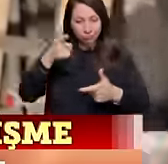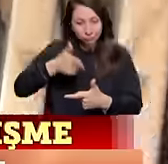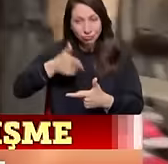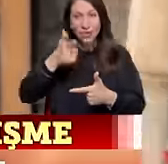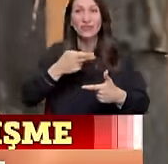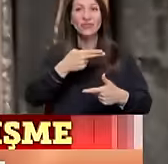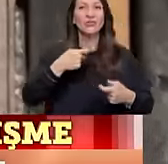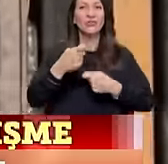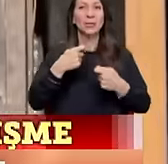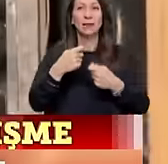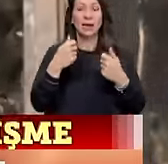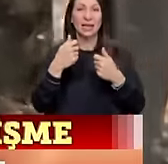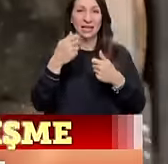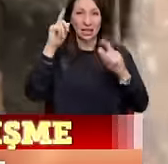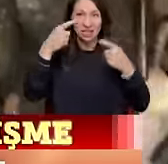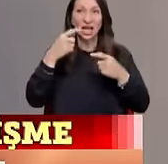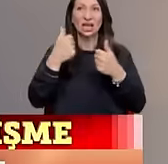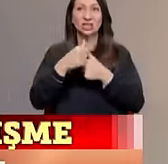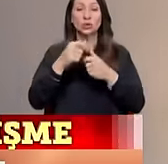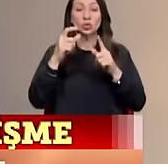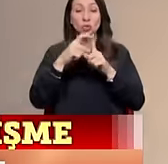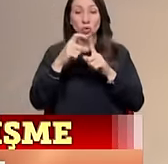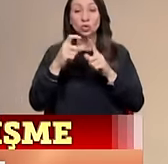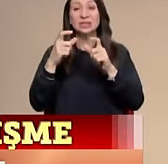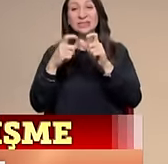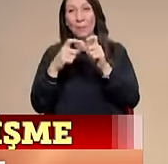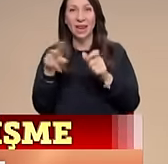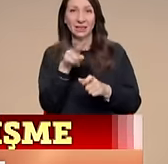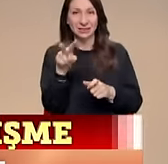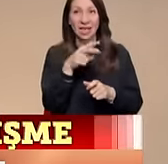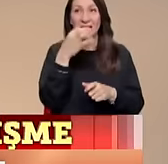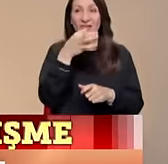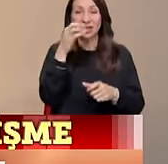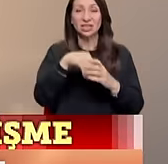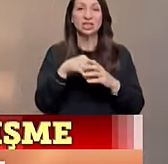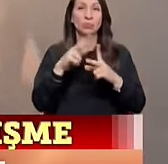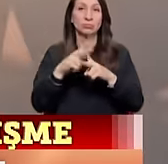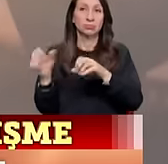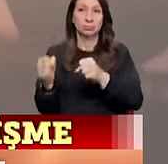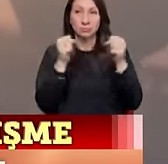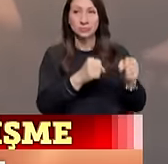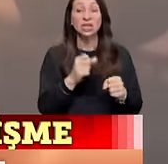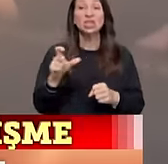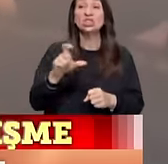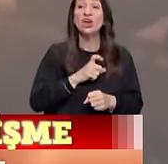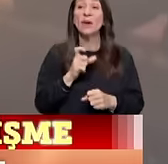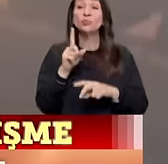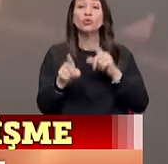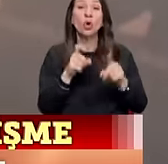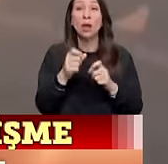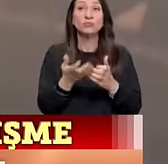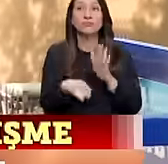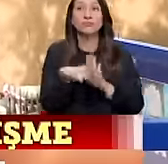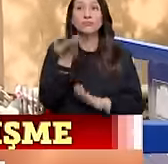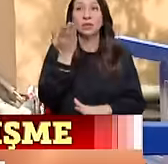firma yetkilisi ve eşi de gözaltında. Dursun Ç ve eşi Sibel Ç ifade vermek üzere emniyete getirildi. Yanıtlanması gereken sorularsa